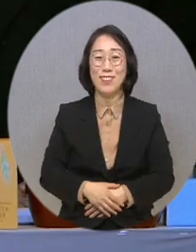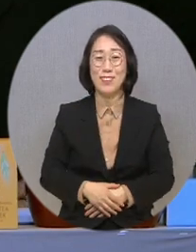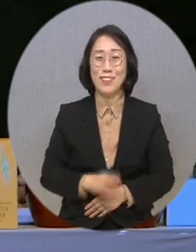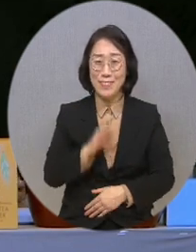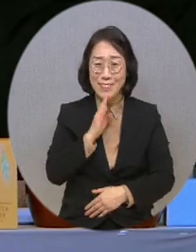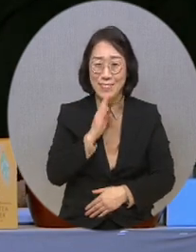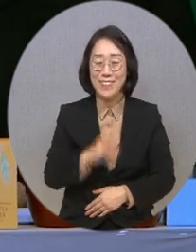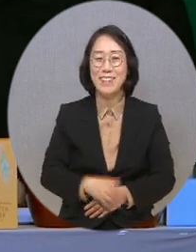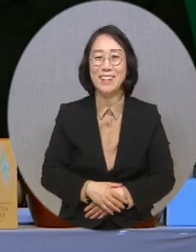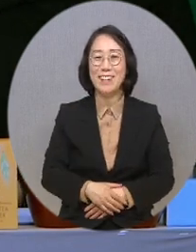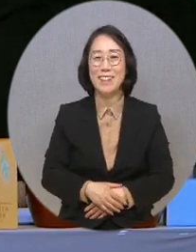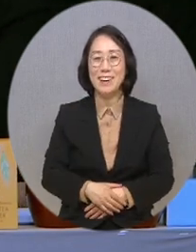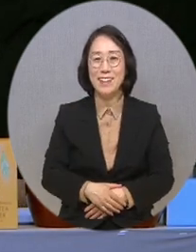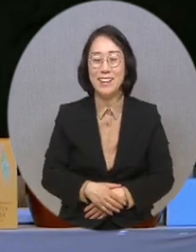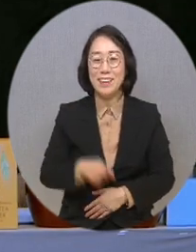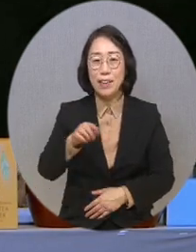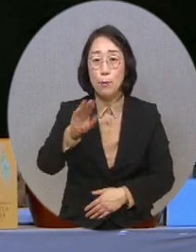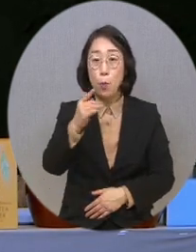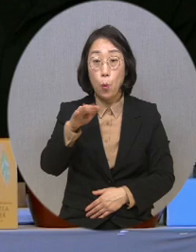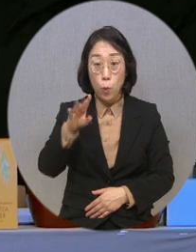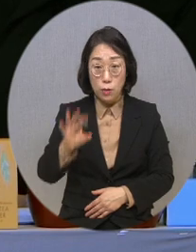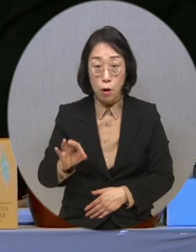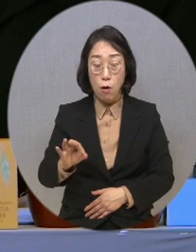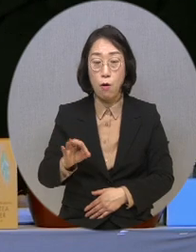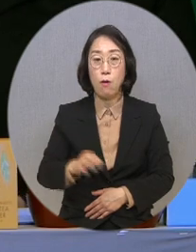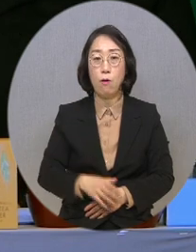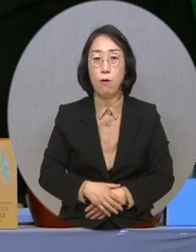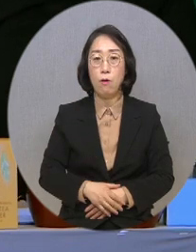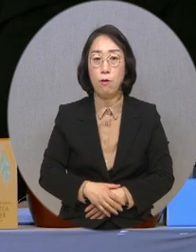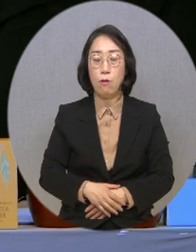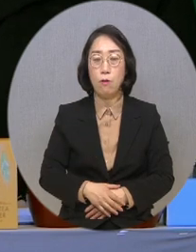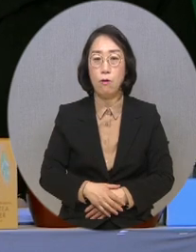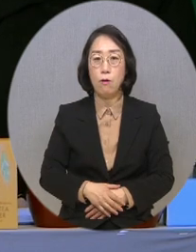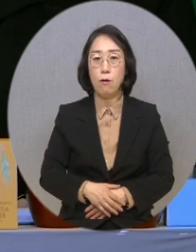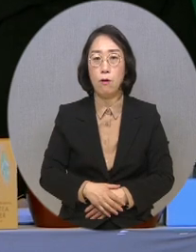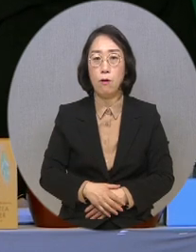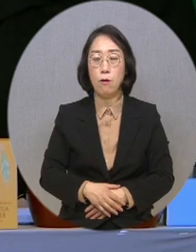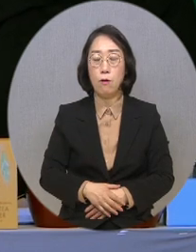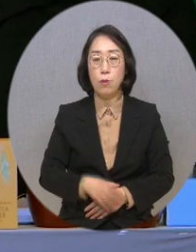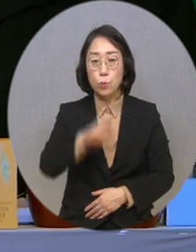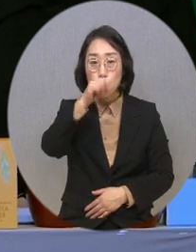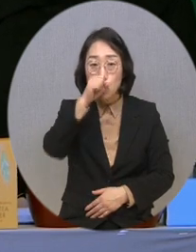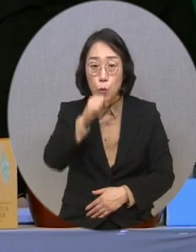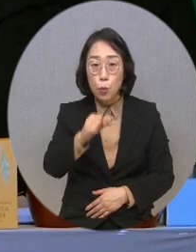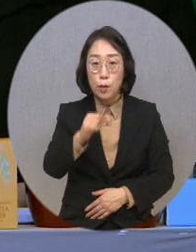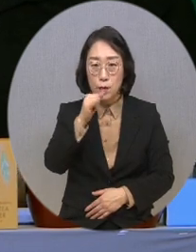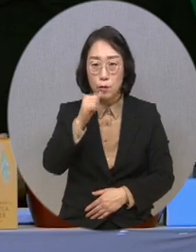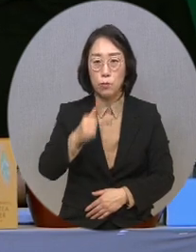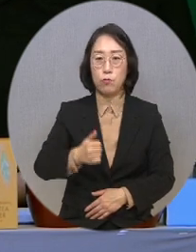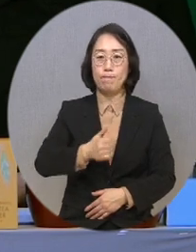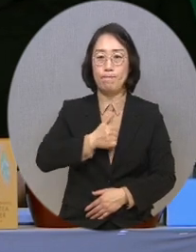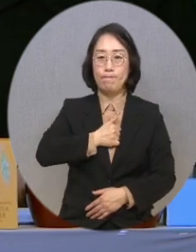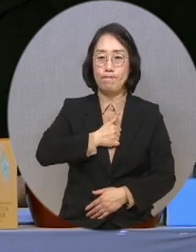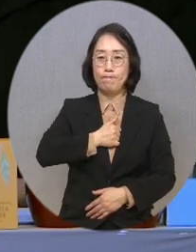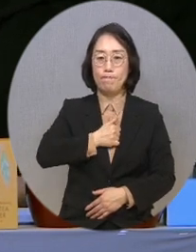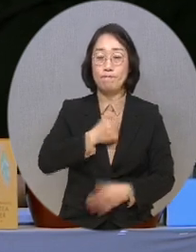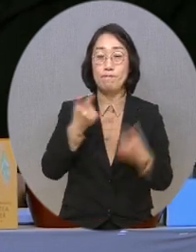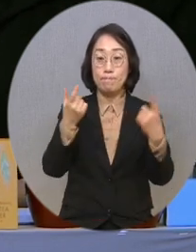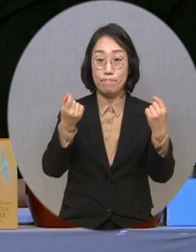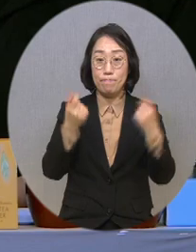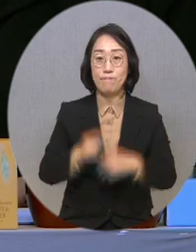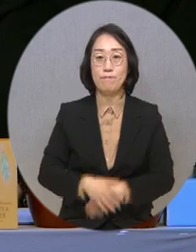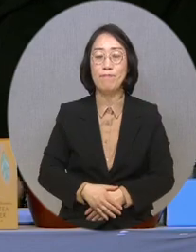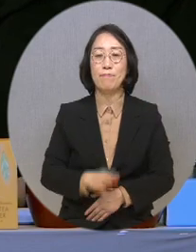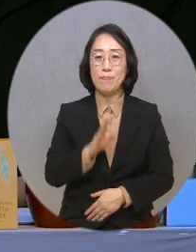아니 근데 사실 이 보성에 예. 아주 이렇게 뛰어난 제품이 있다는 것도 보성의 자긍심이 아닐까 싶어요.